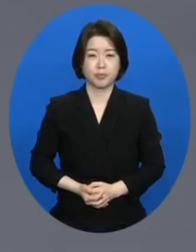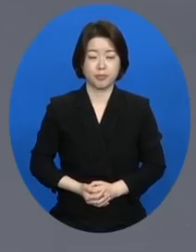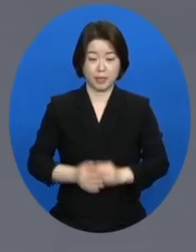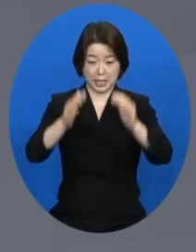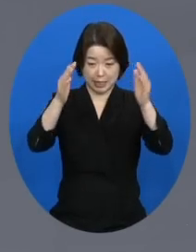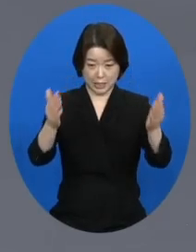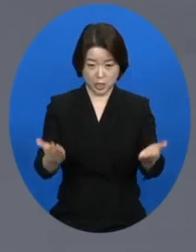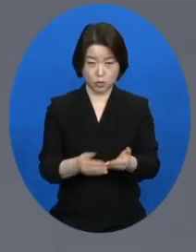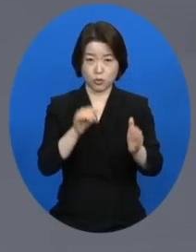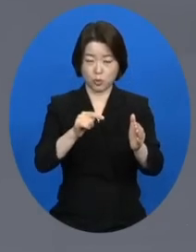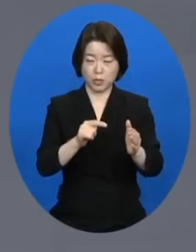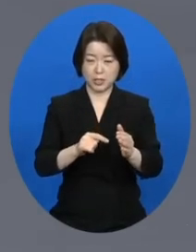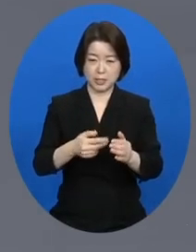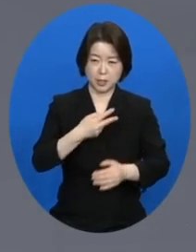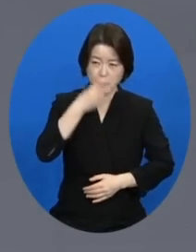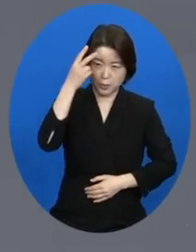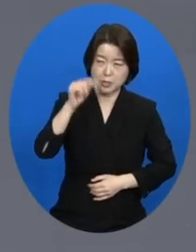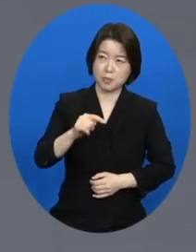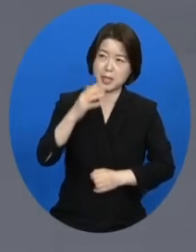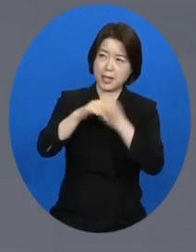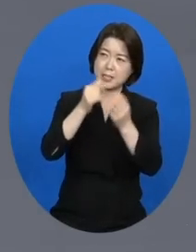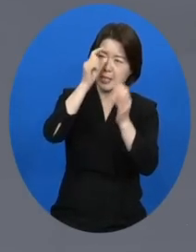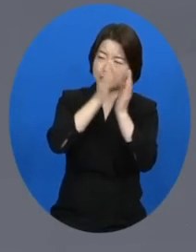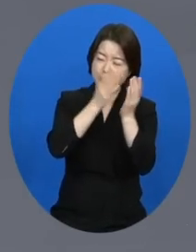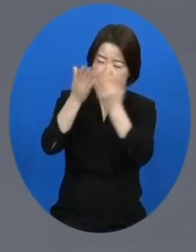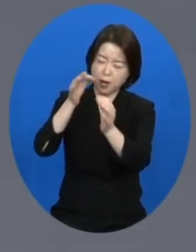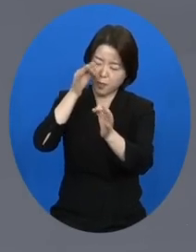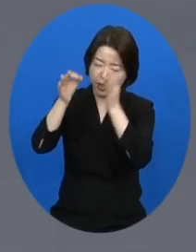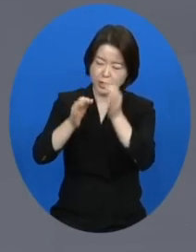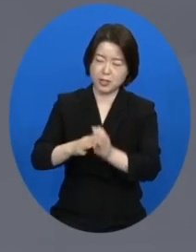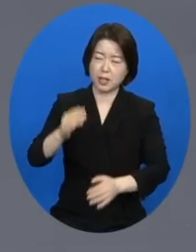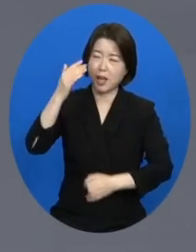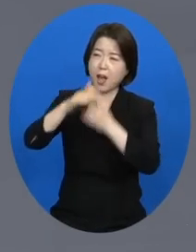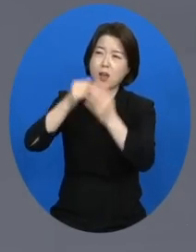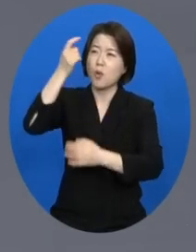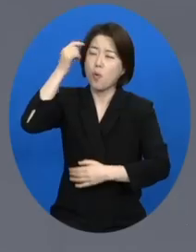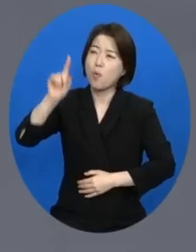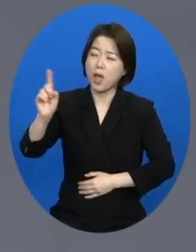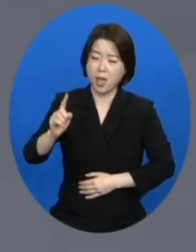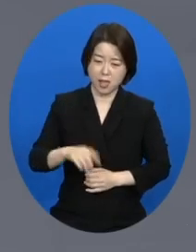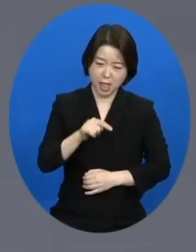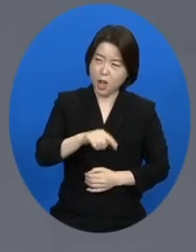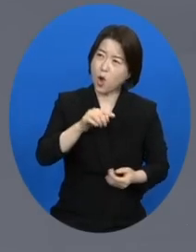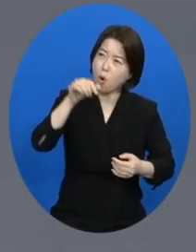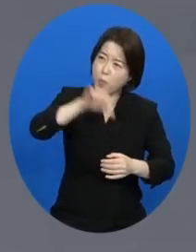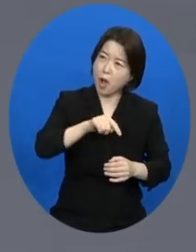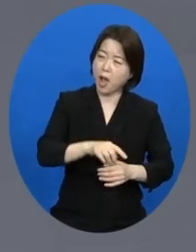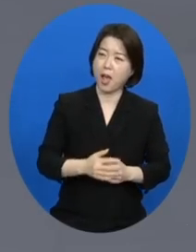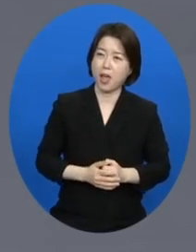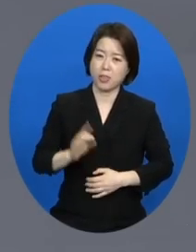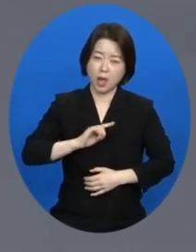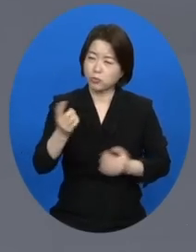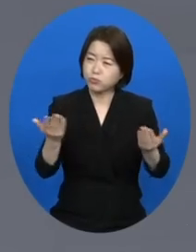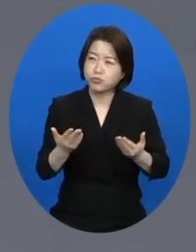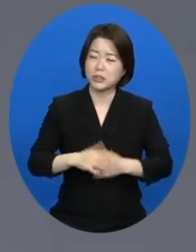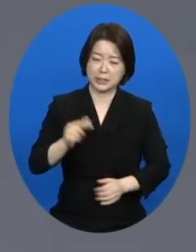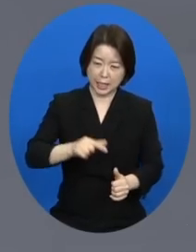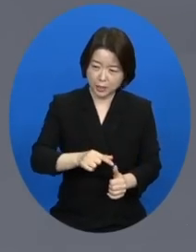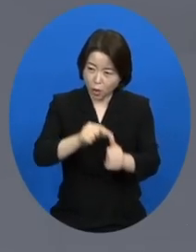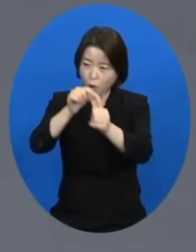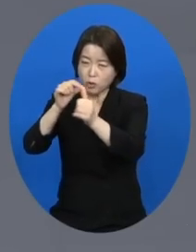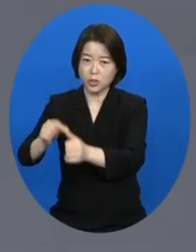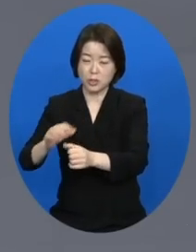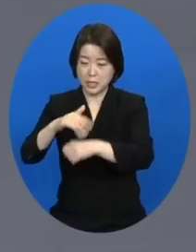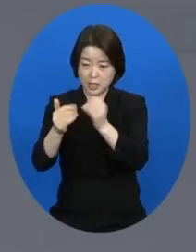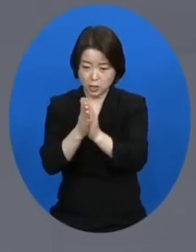구덩이에서 요셉이 하나님께 외쳤을 때, 하나님 왜 이러십니까? 내가 무슨 죄를 지었길래 저에게 이러십니까? 건져줘서